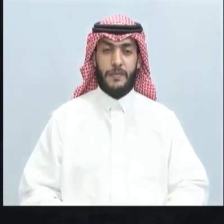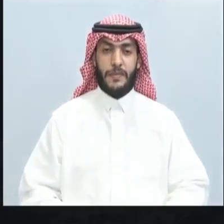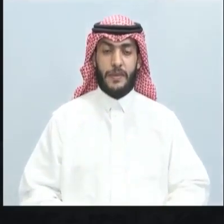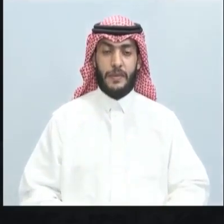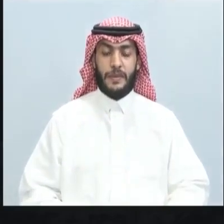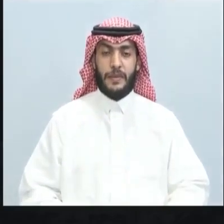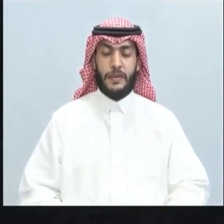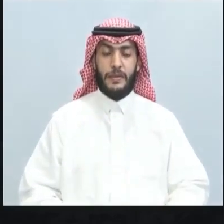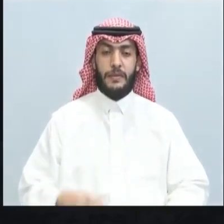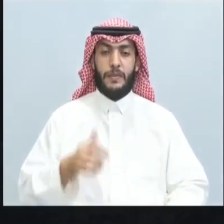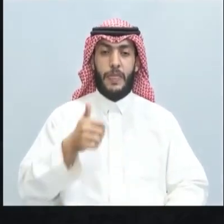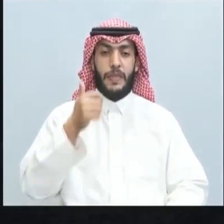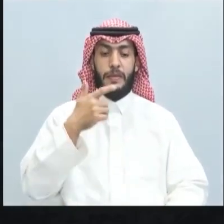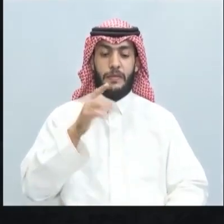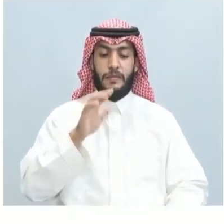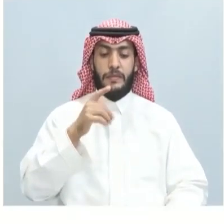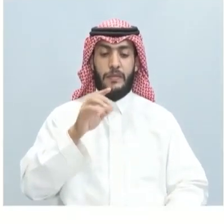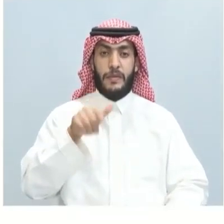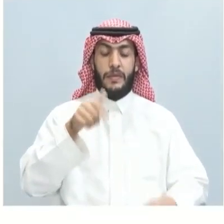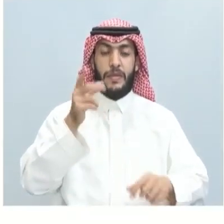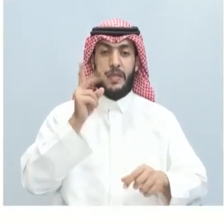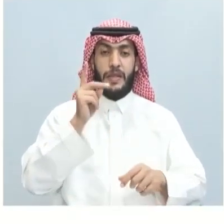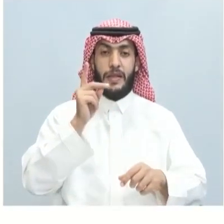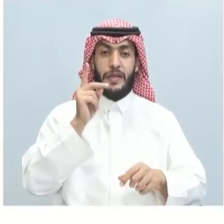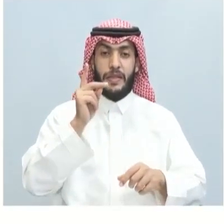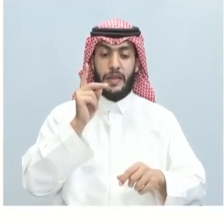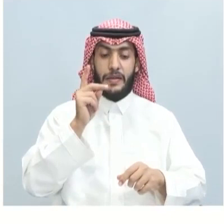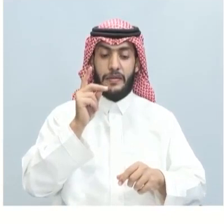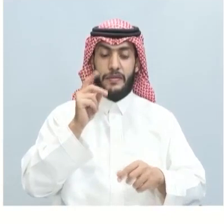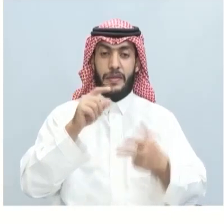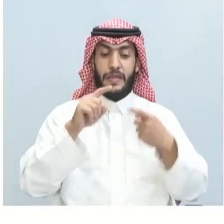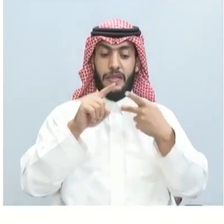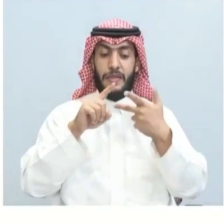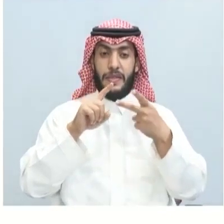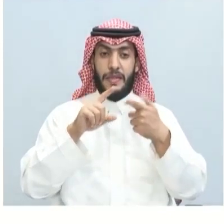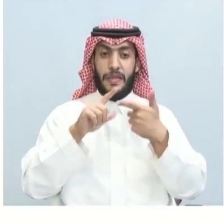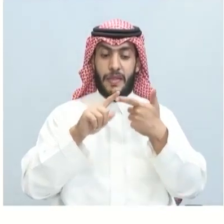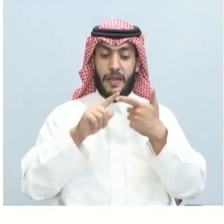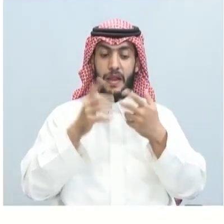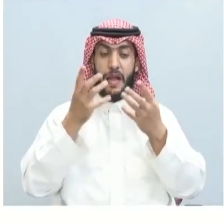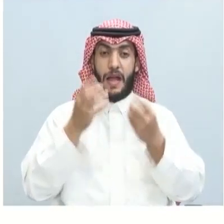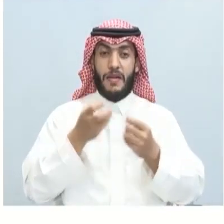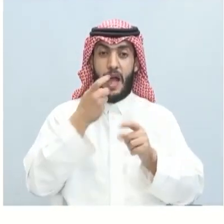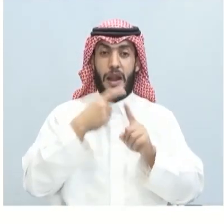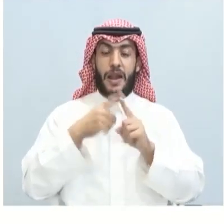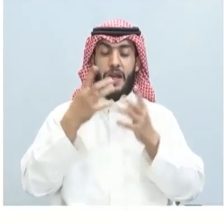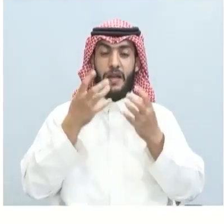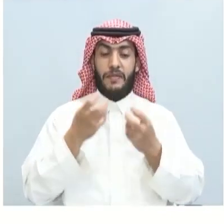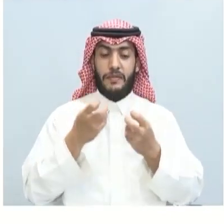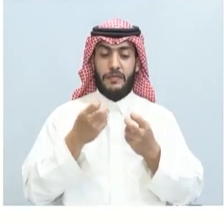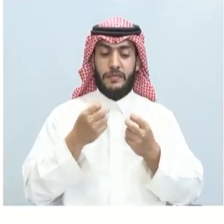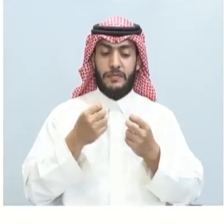النواتج وهذا لا نريده الان اثنين خفض درجه الحراره خفض درجه